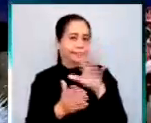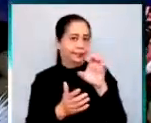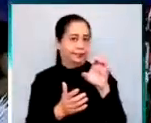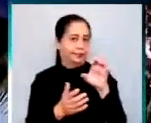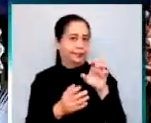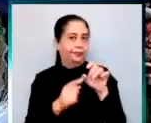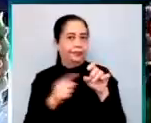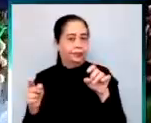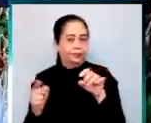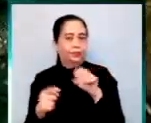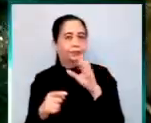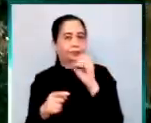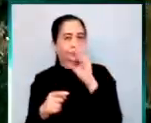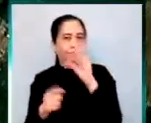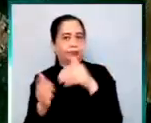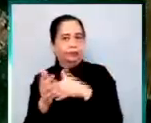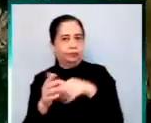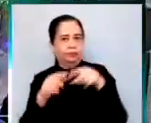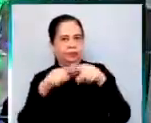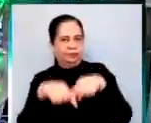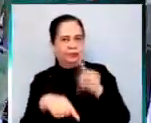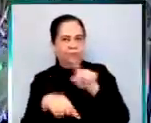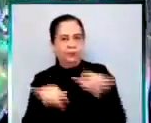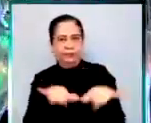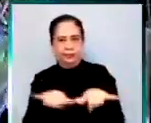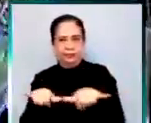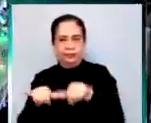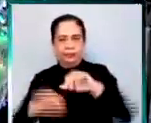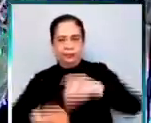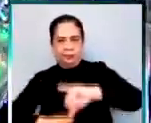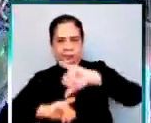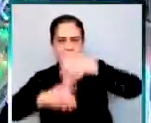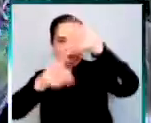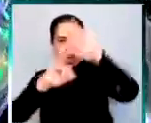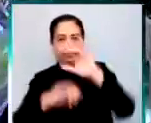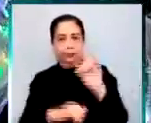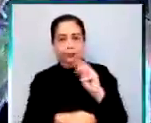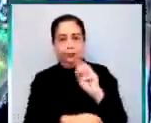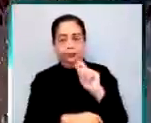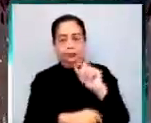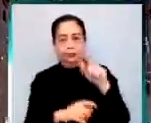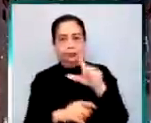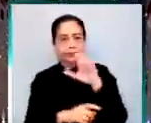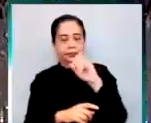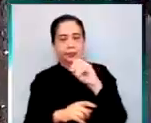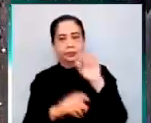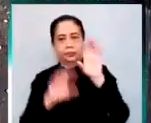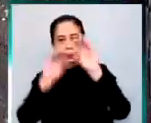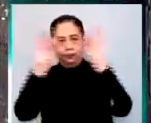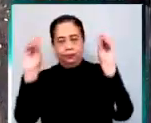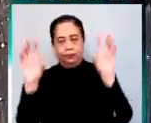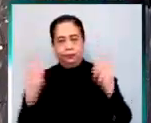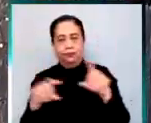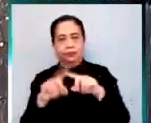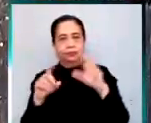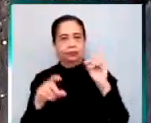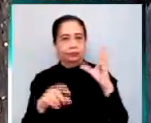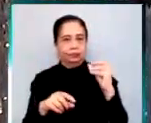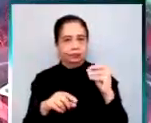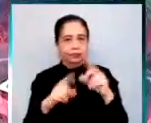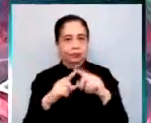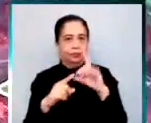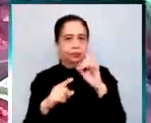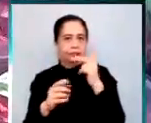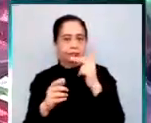hanggang 15,000 pesos depende sa taas. Ang 8 meters na LED Christmas lights mula 150 hanggang 180